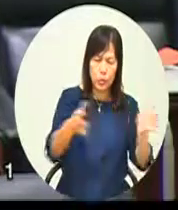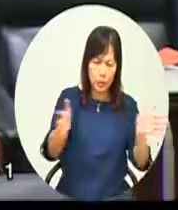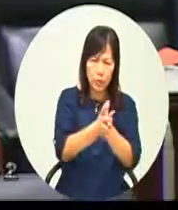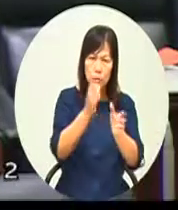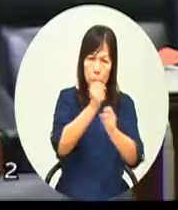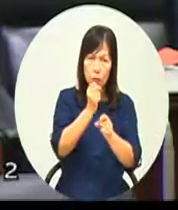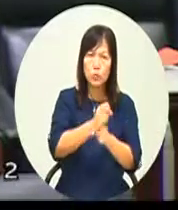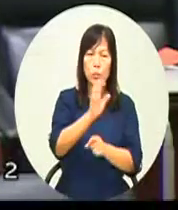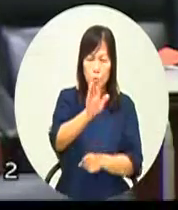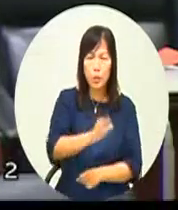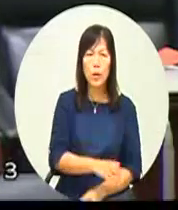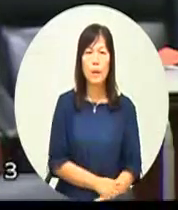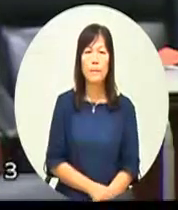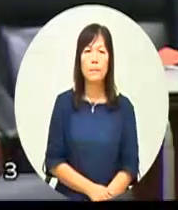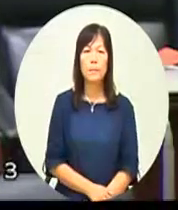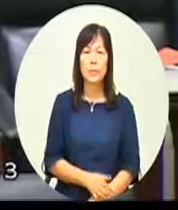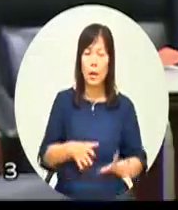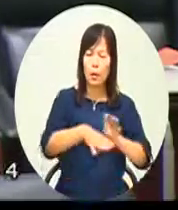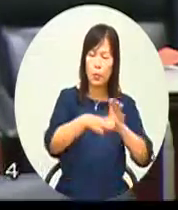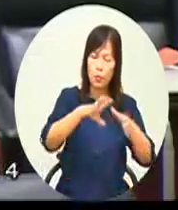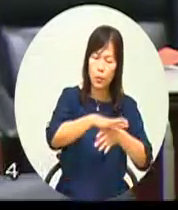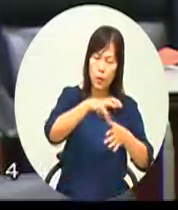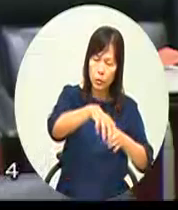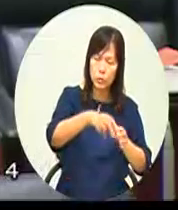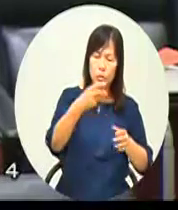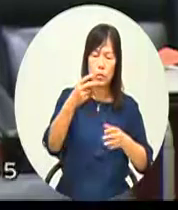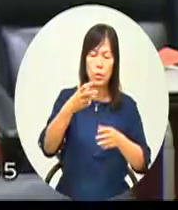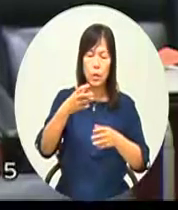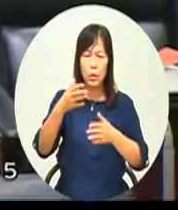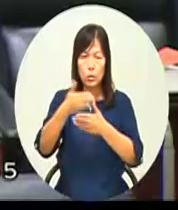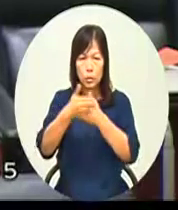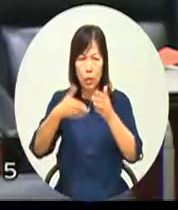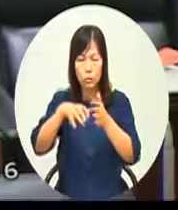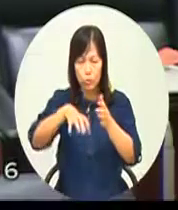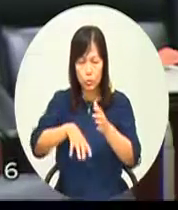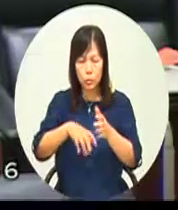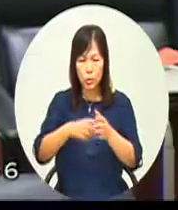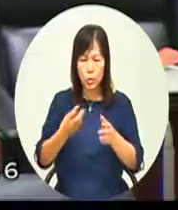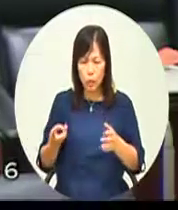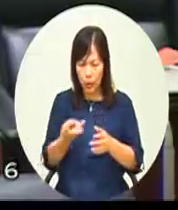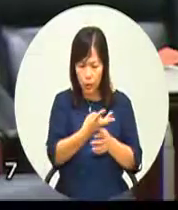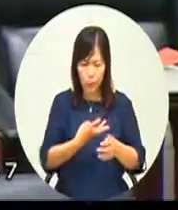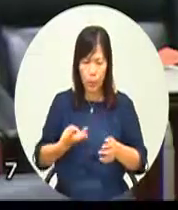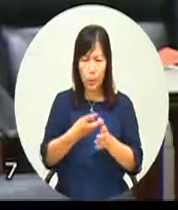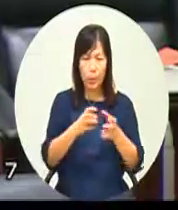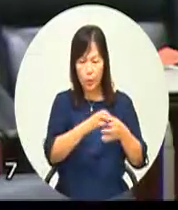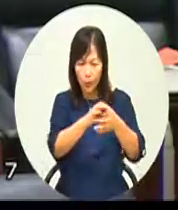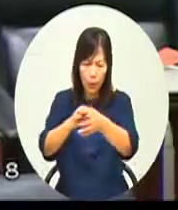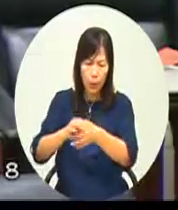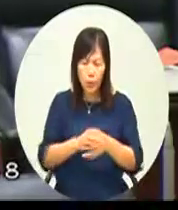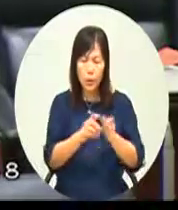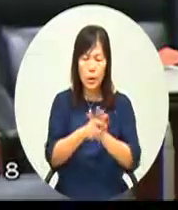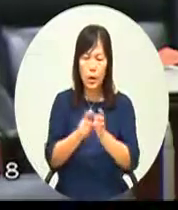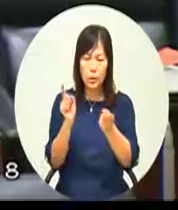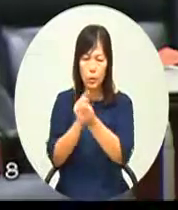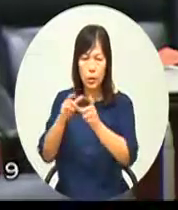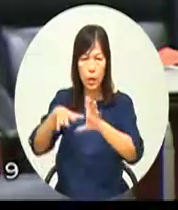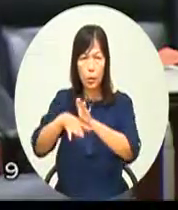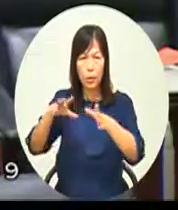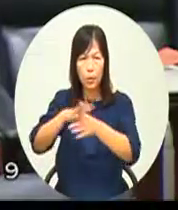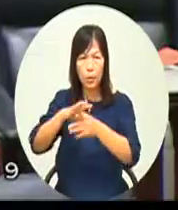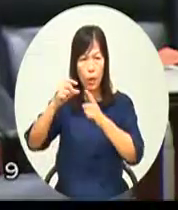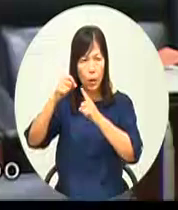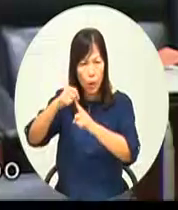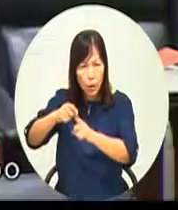光局这里啊，应该要跟文化局、交通局来一起跨局处哦，对我们的文化公车哦，在施